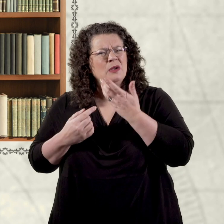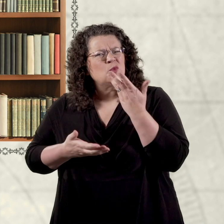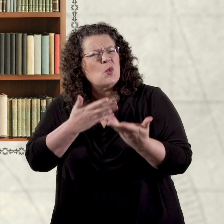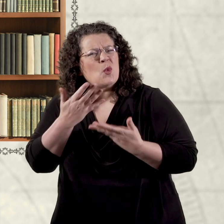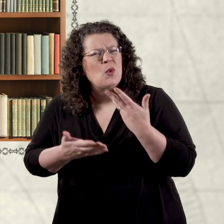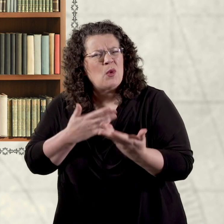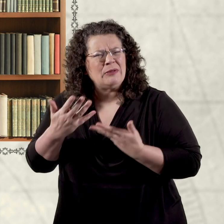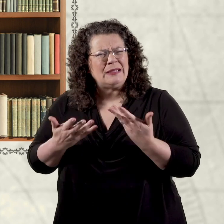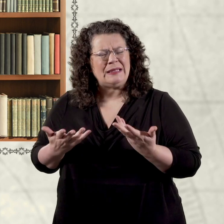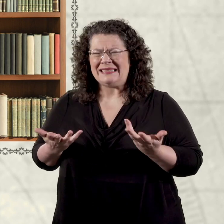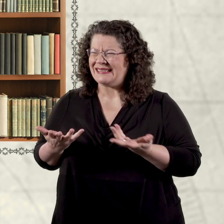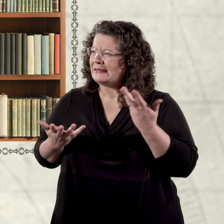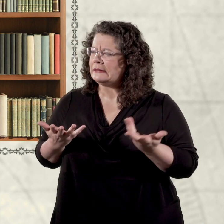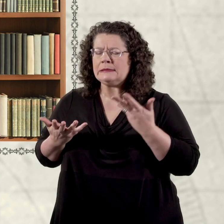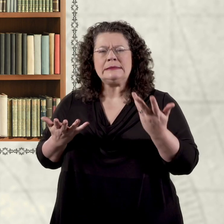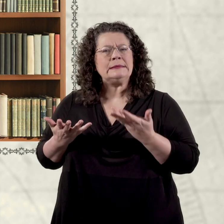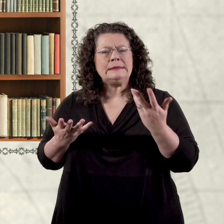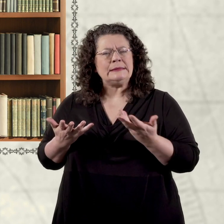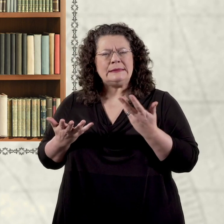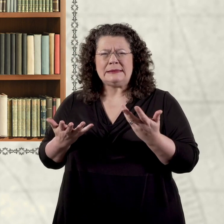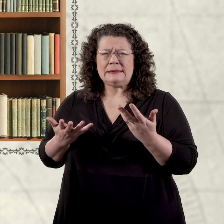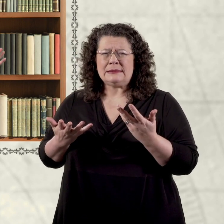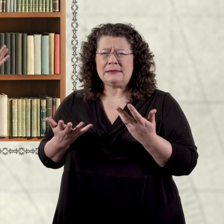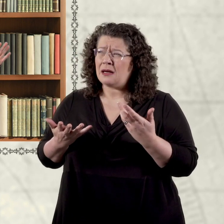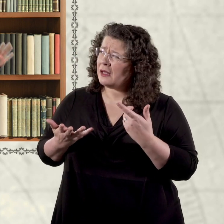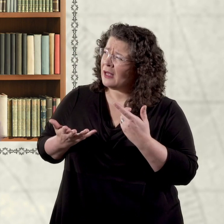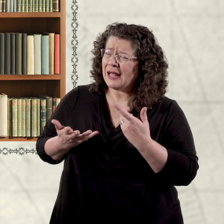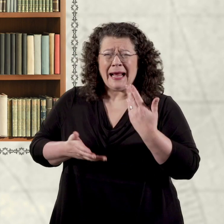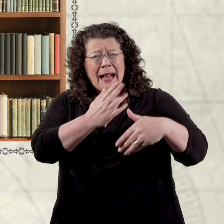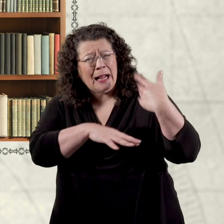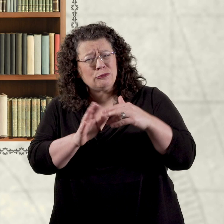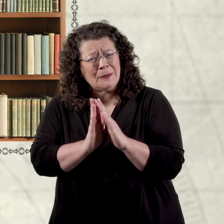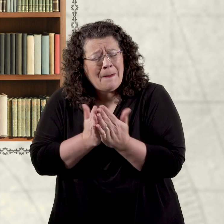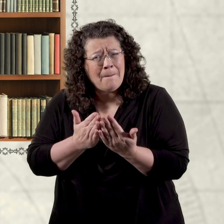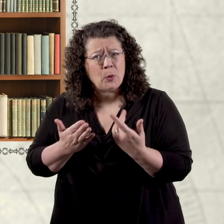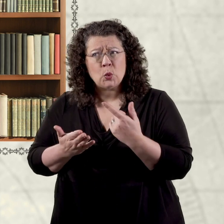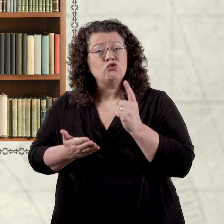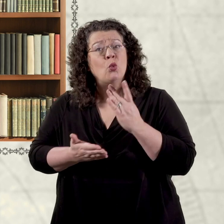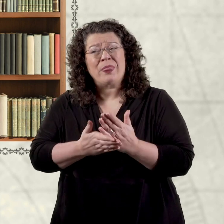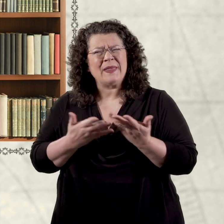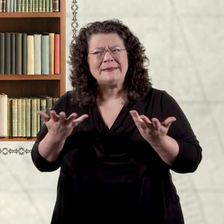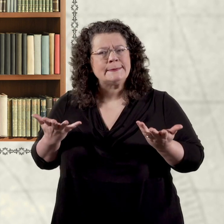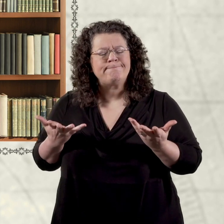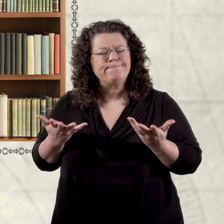chwaith. Neb yn gwybod y gwir go iawn am I fod mor bell yn ôl.